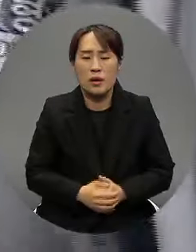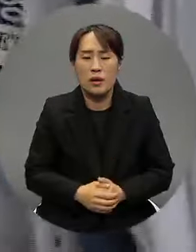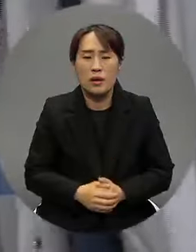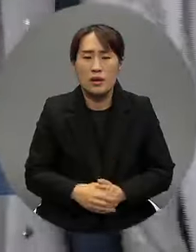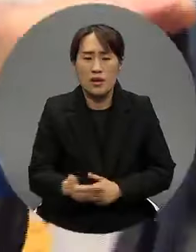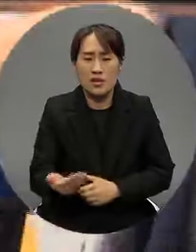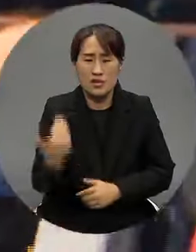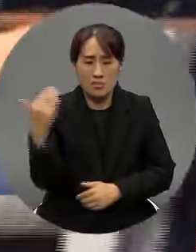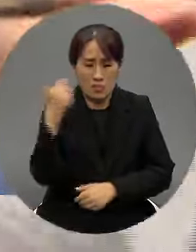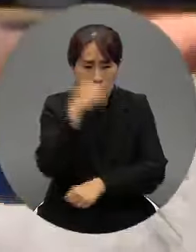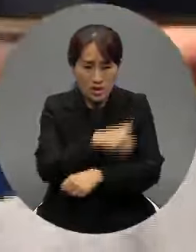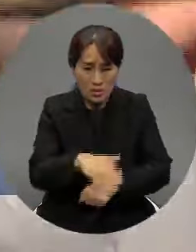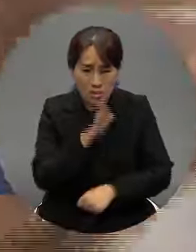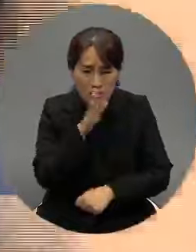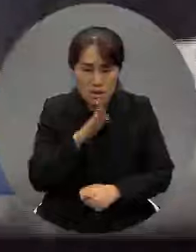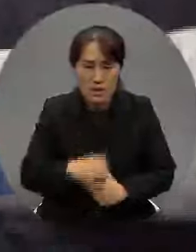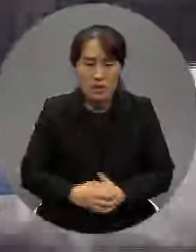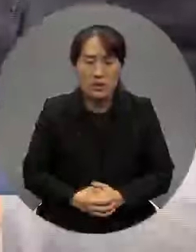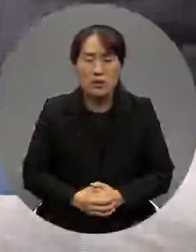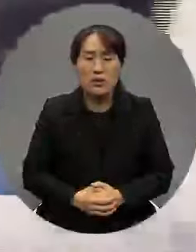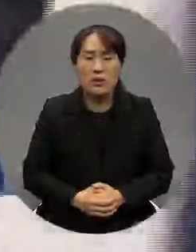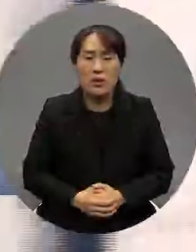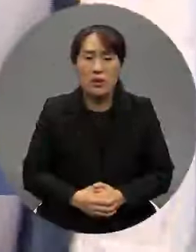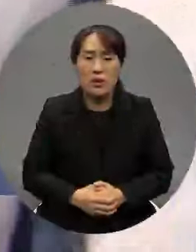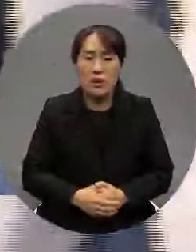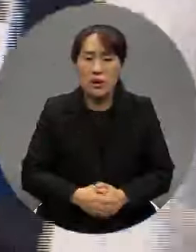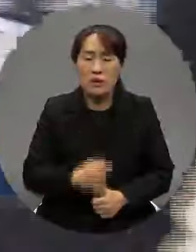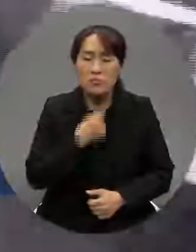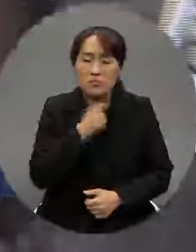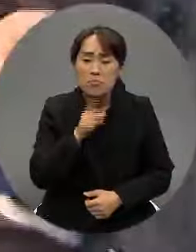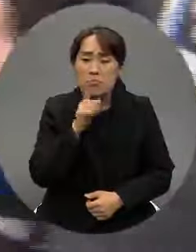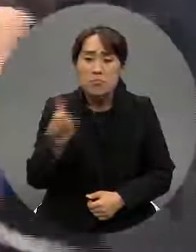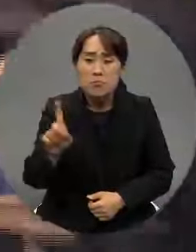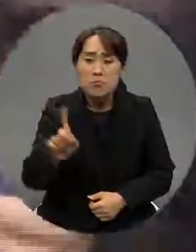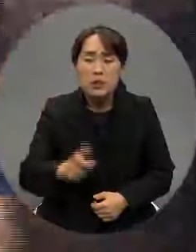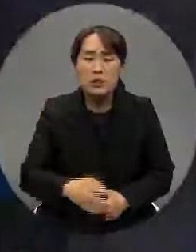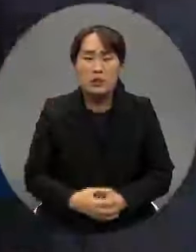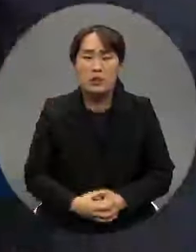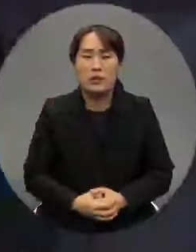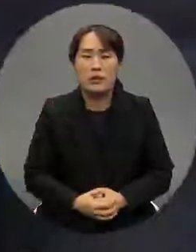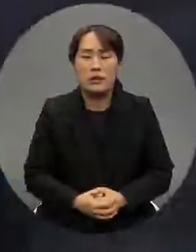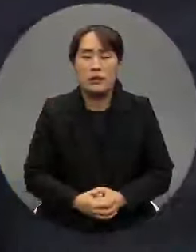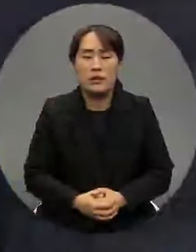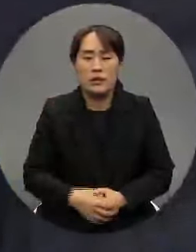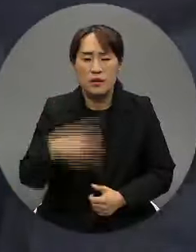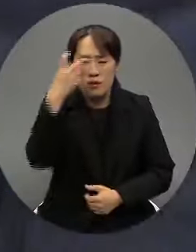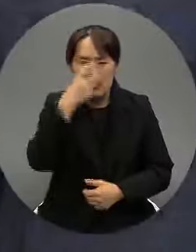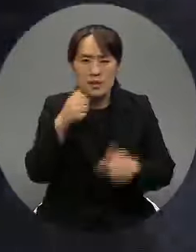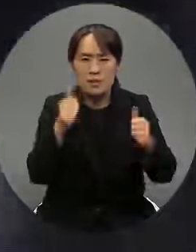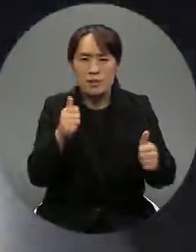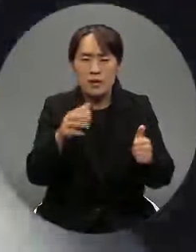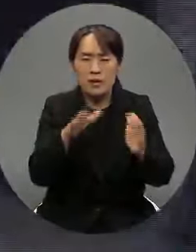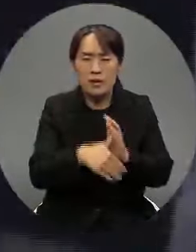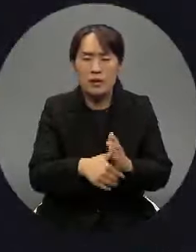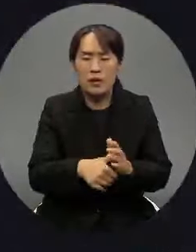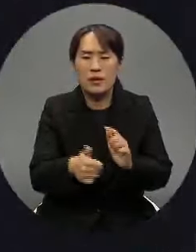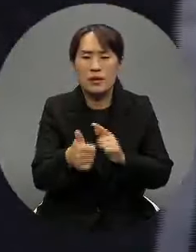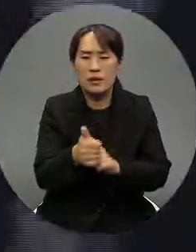계획을 했던 건가요 하실 말씀 없으신가요 수사 재판과정에서도